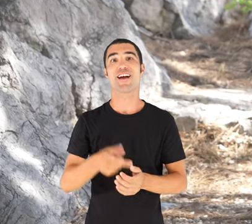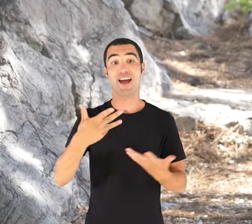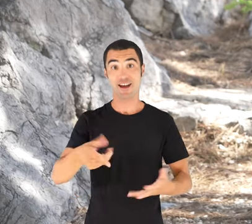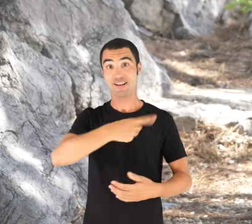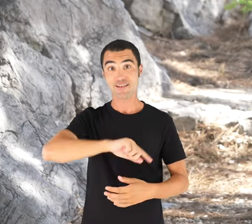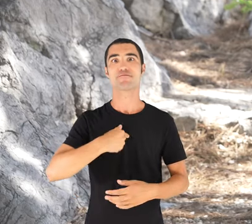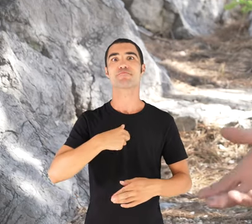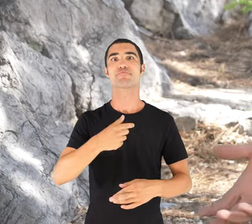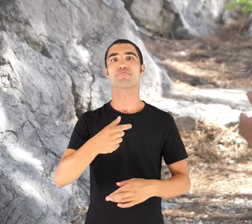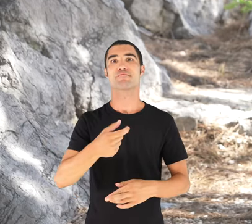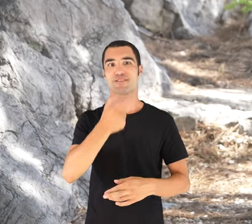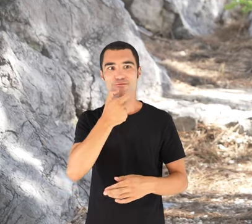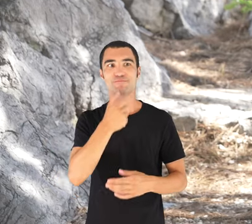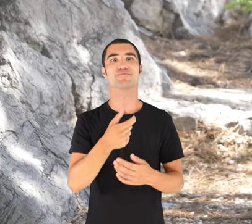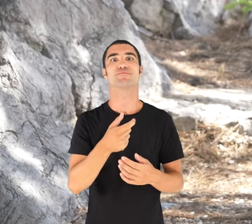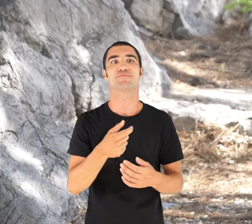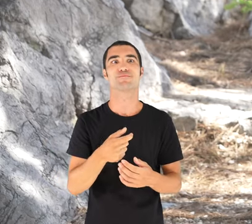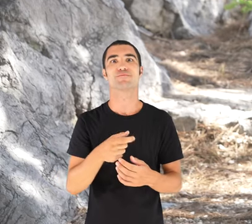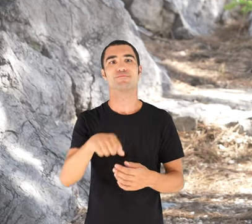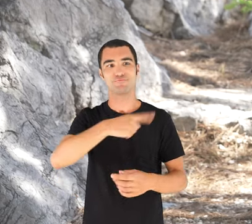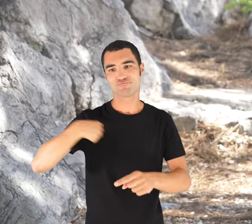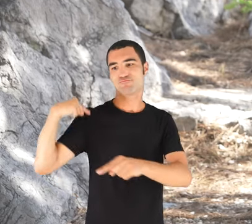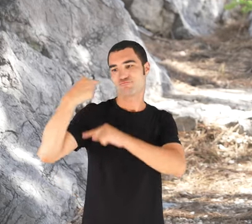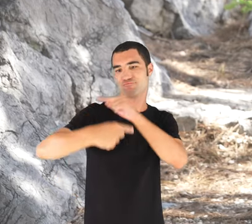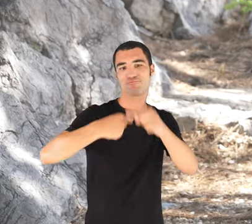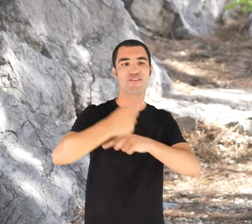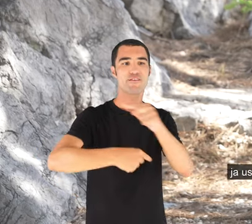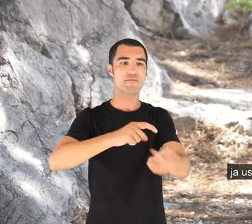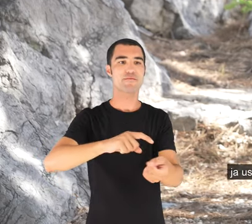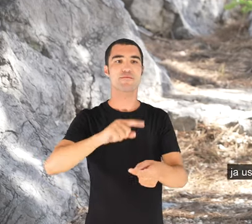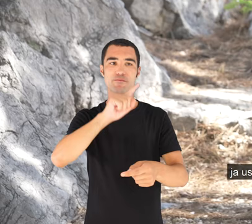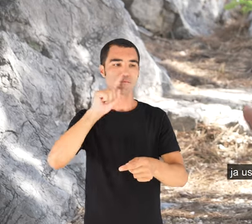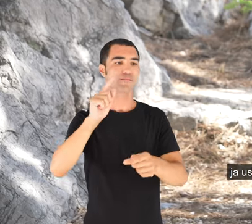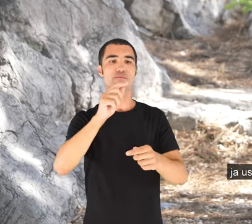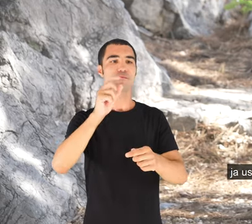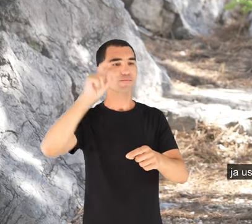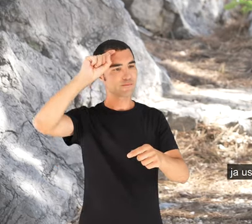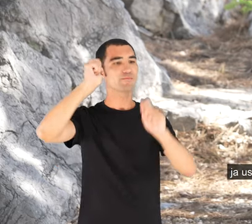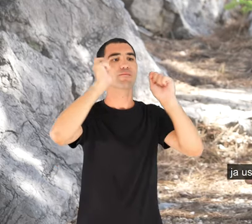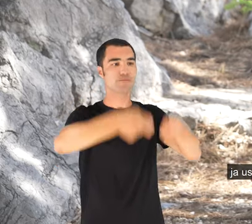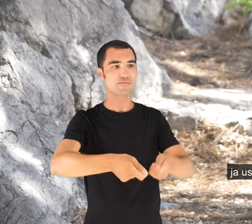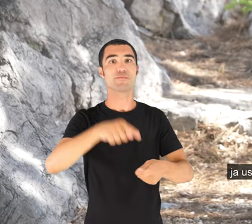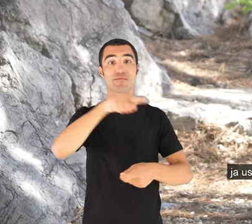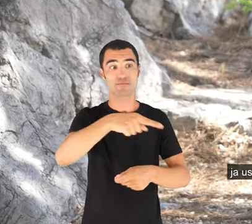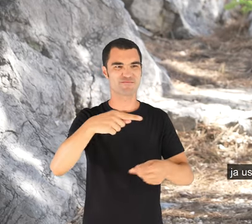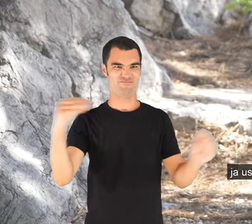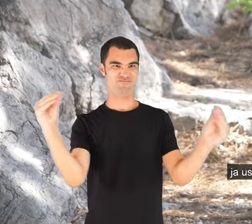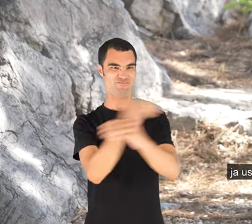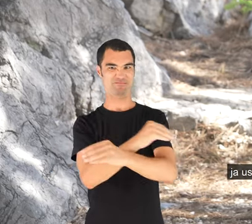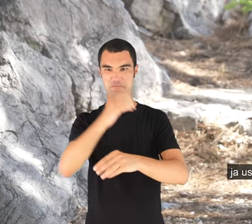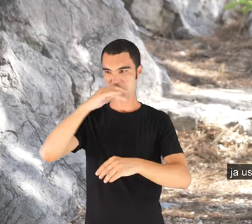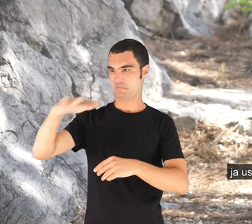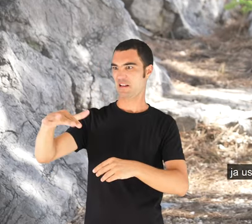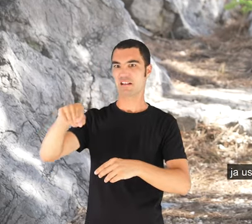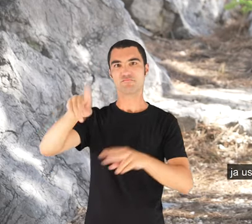ara pescam, que pescador és el nom... és el mal nom de la família, que ja vull dir, no té res a veure